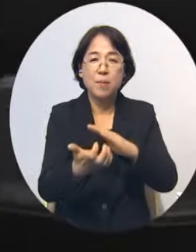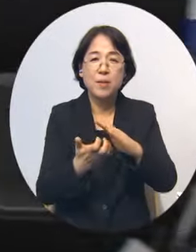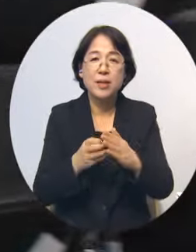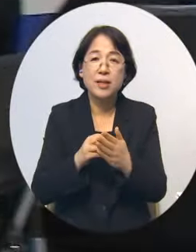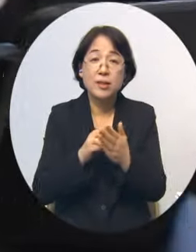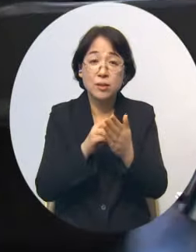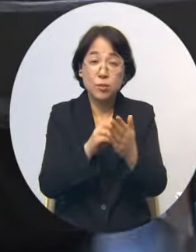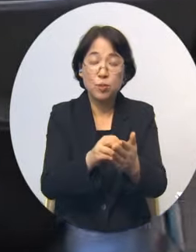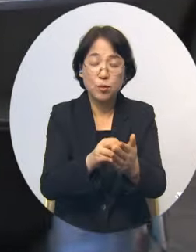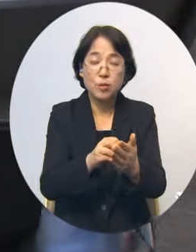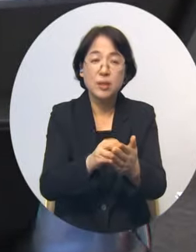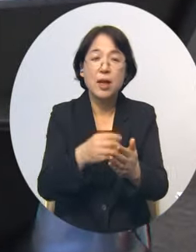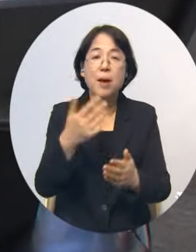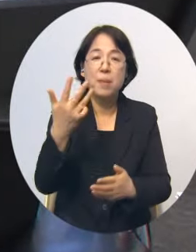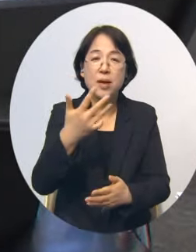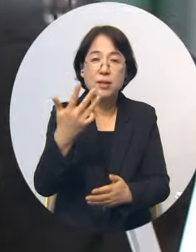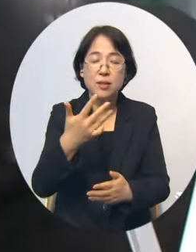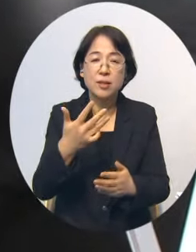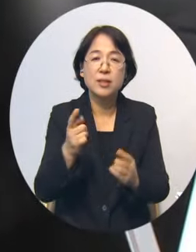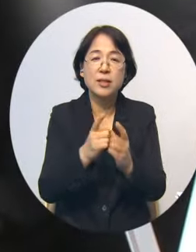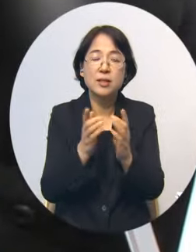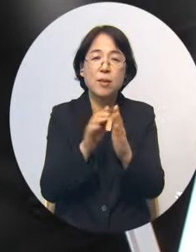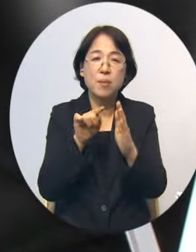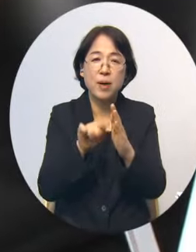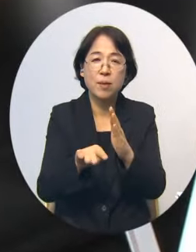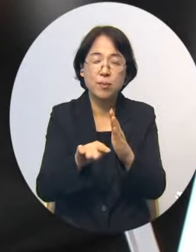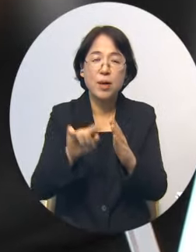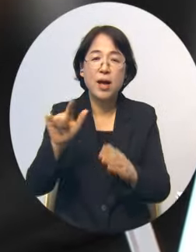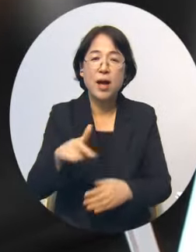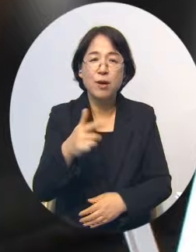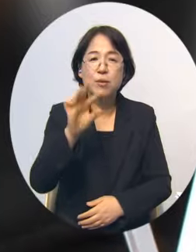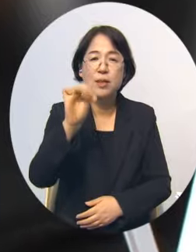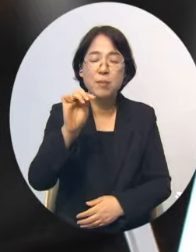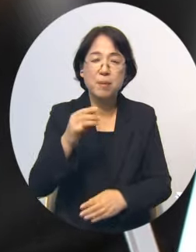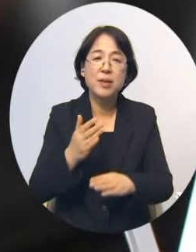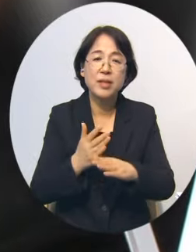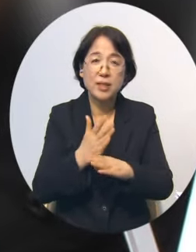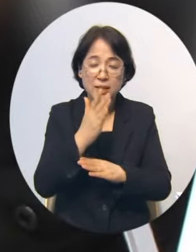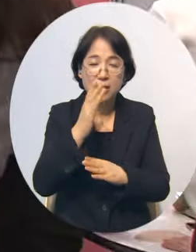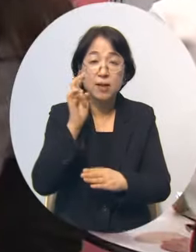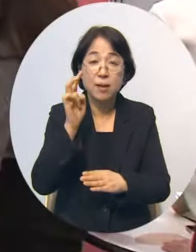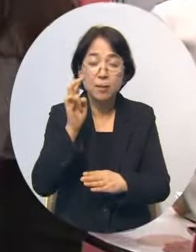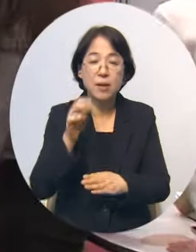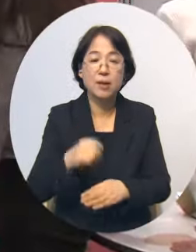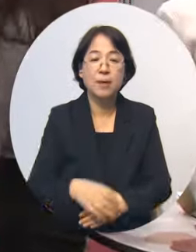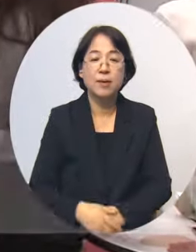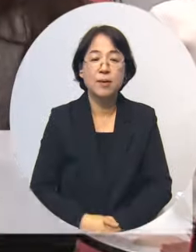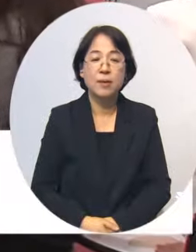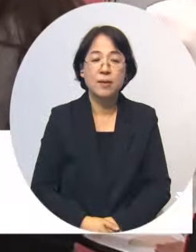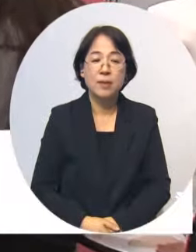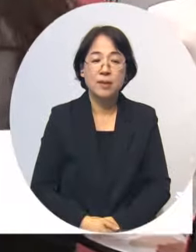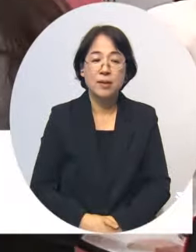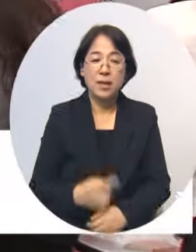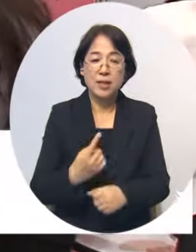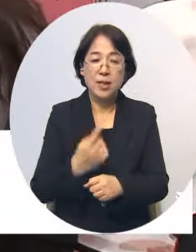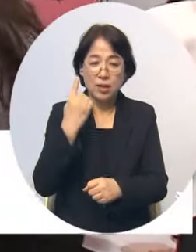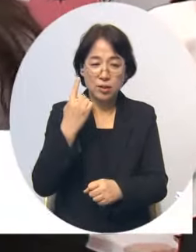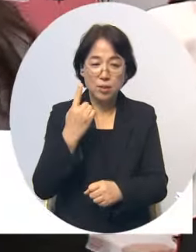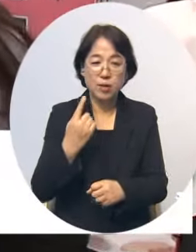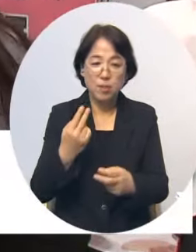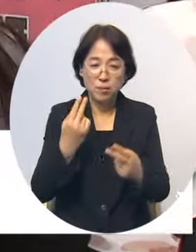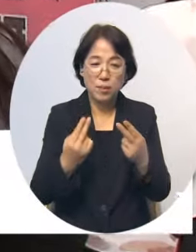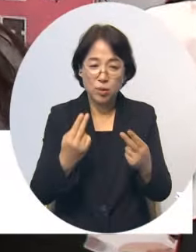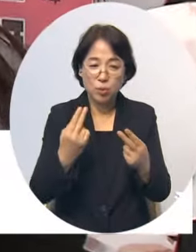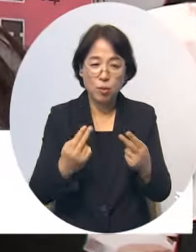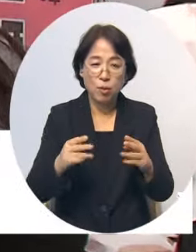구직자 8천여명 현장 방문 인원만 하루 3만 명 이상으로 추정됩니다 작년부터 조금 많이